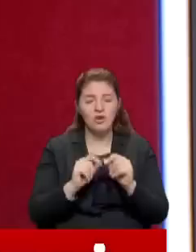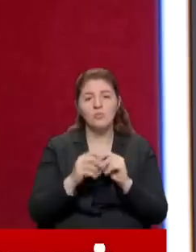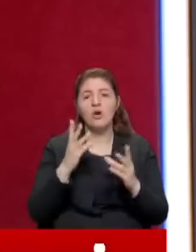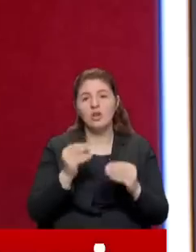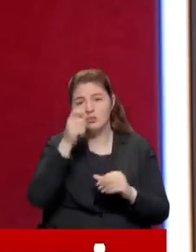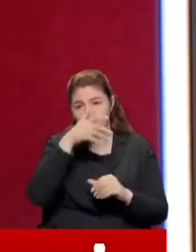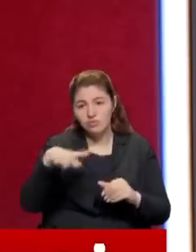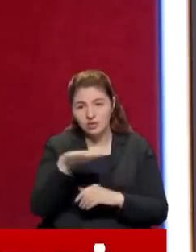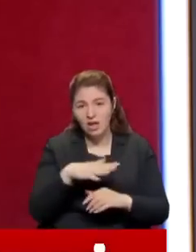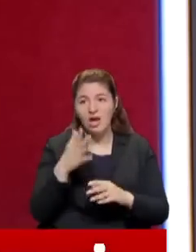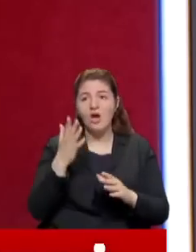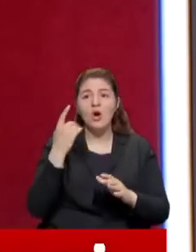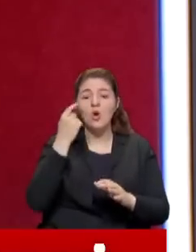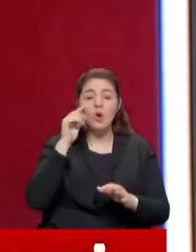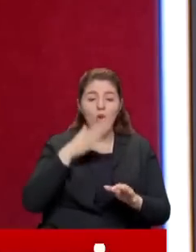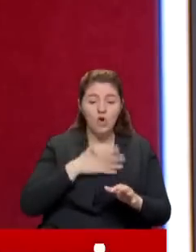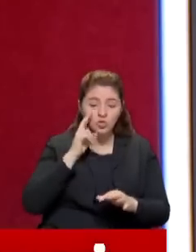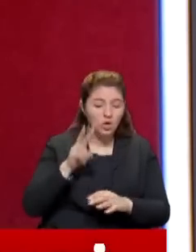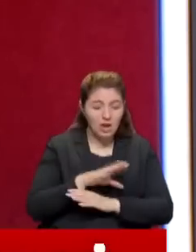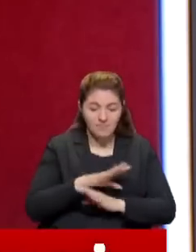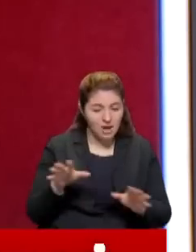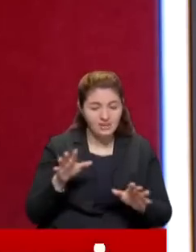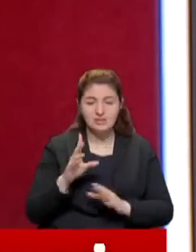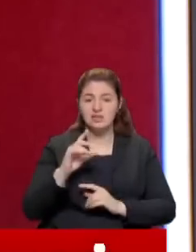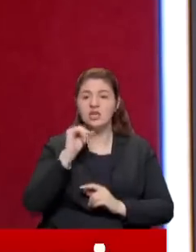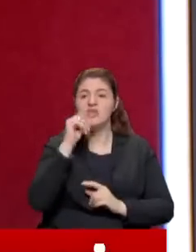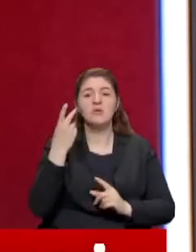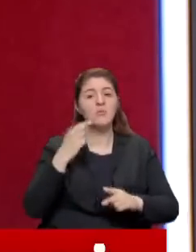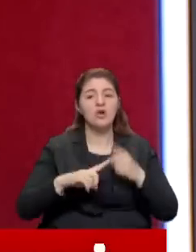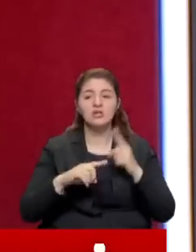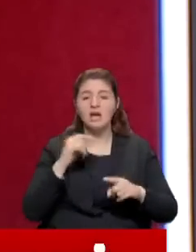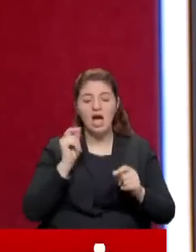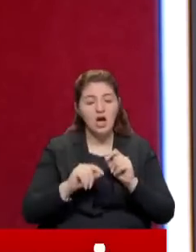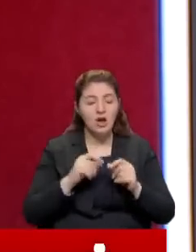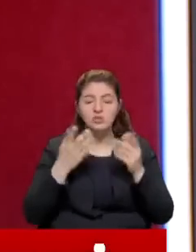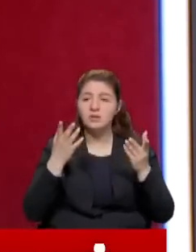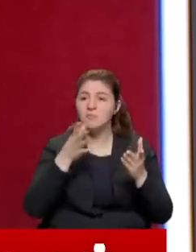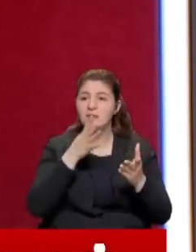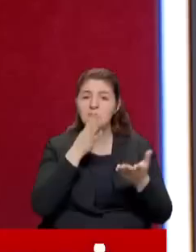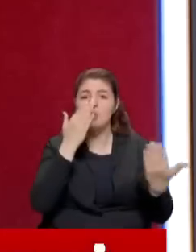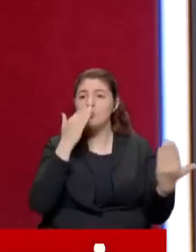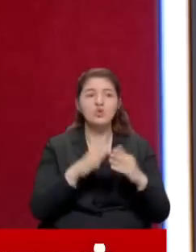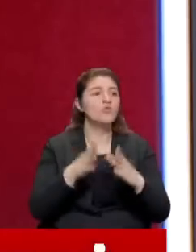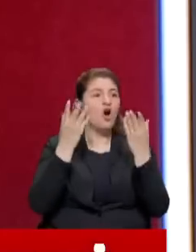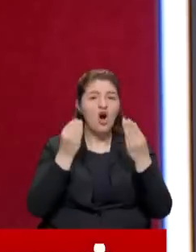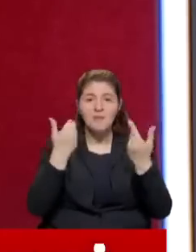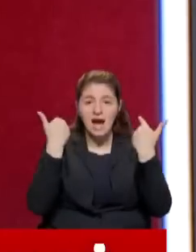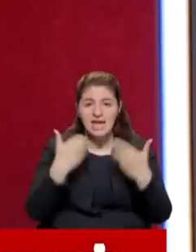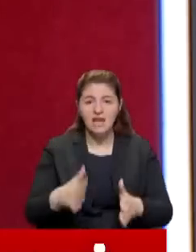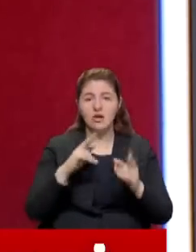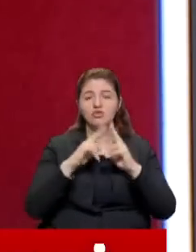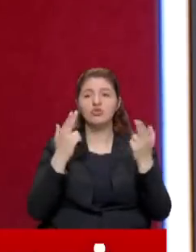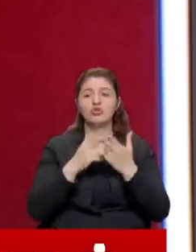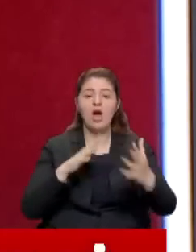olarak Türkiye öngörülemez, hiçbir politik, ekonomik politikası bilime uygun olmayan,